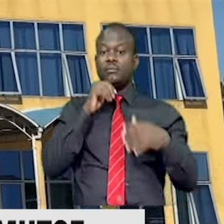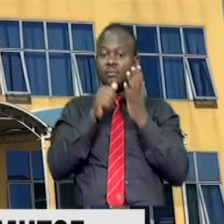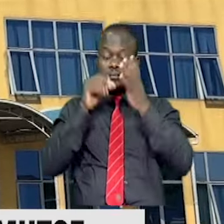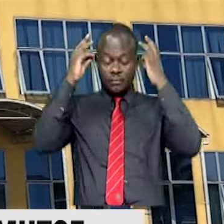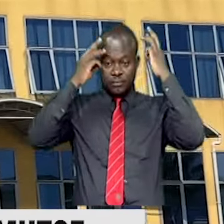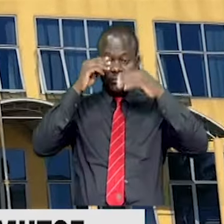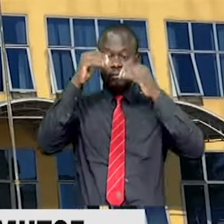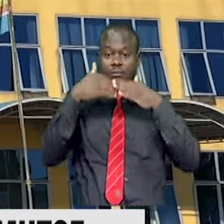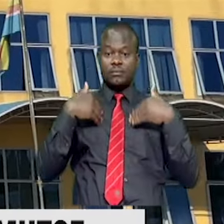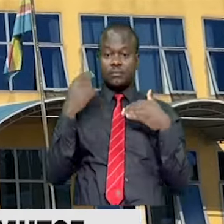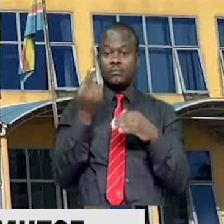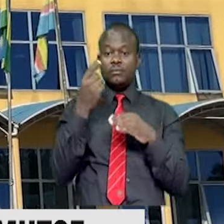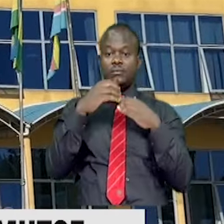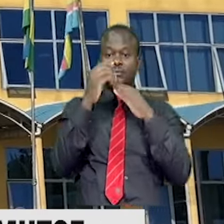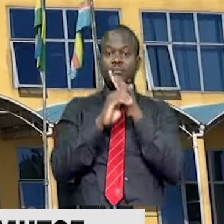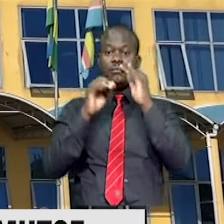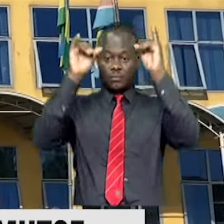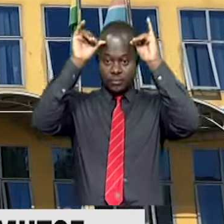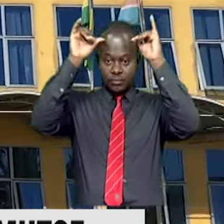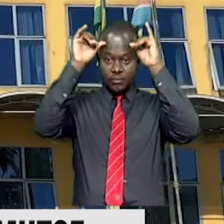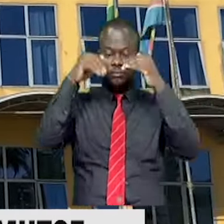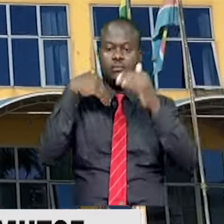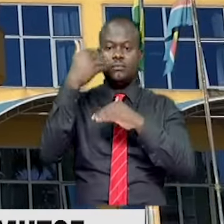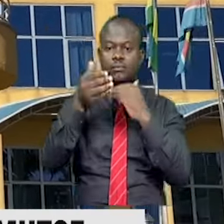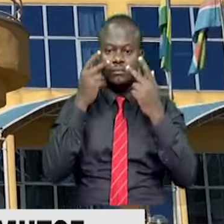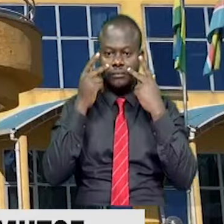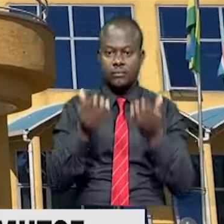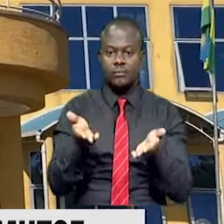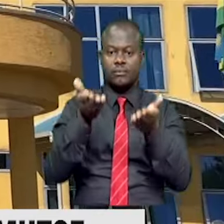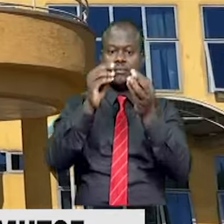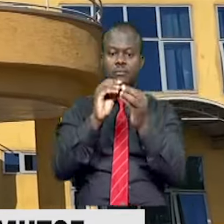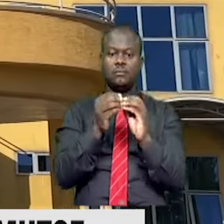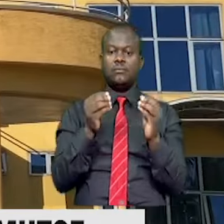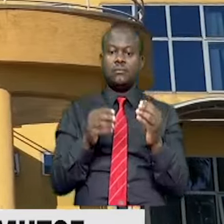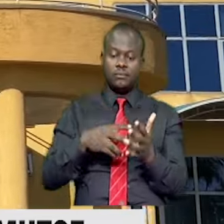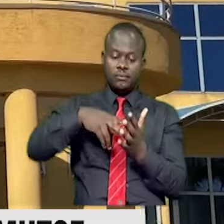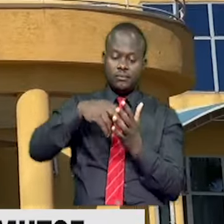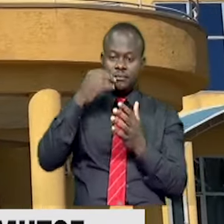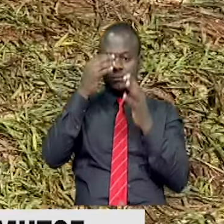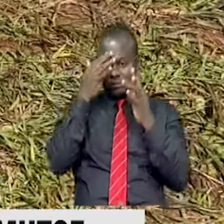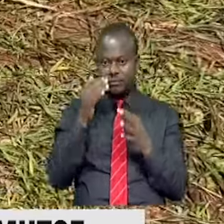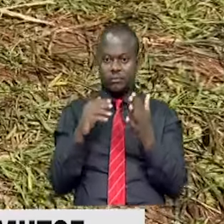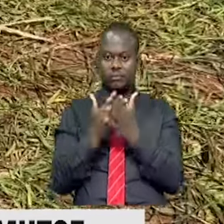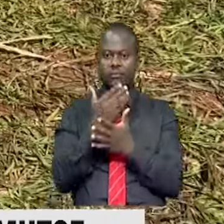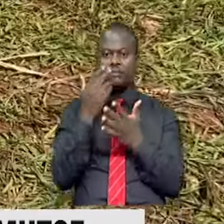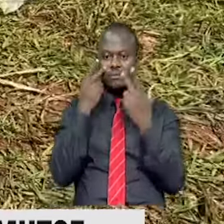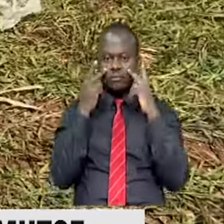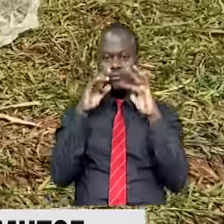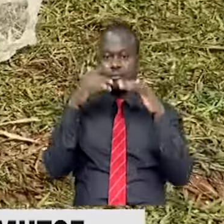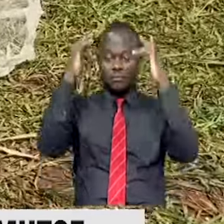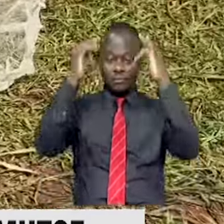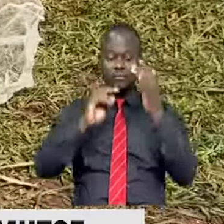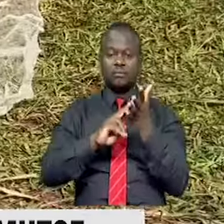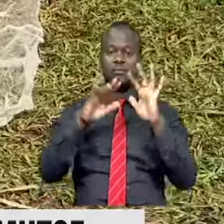z'ubuzima gusa kuko n'ubuyobozi bw'akarere ka Nyamasheke nyuma yo kubona izamuka ry'iyi mibare bwahagurukiye ingamba nshya zirimo kureba uburyo inzitiramibu zitangwa